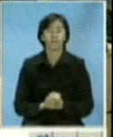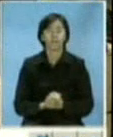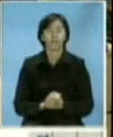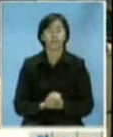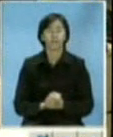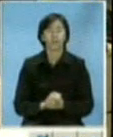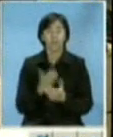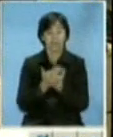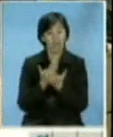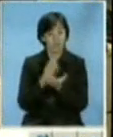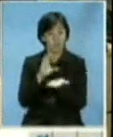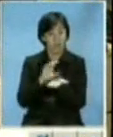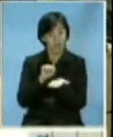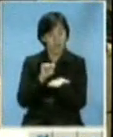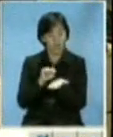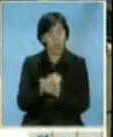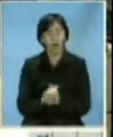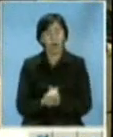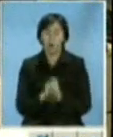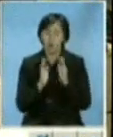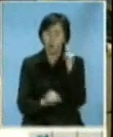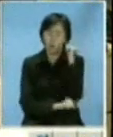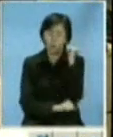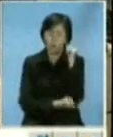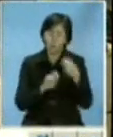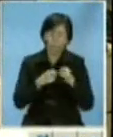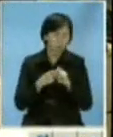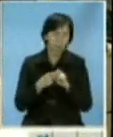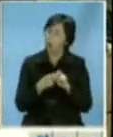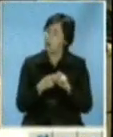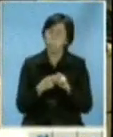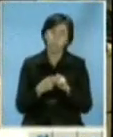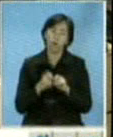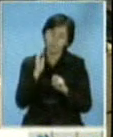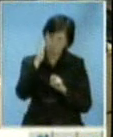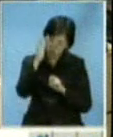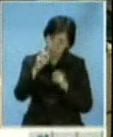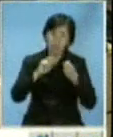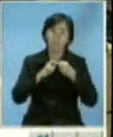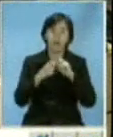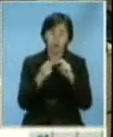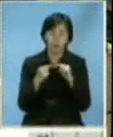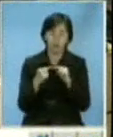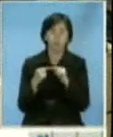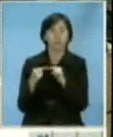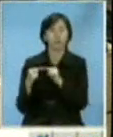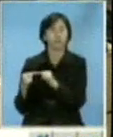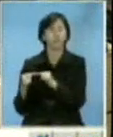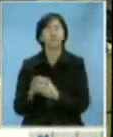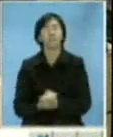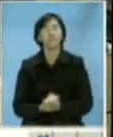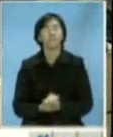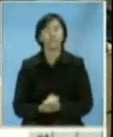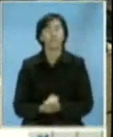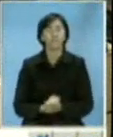แต่หากเป็นการซ้ำเติมคนจนในระยะยาวท่านประธานครับมิ